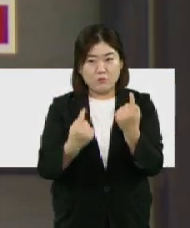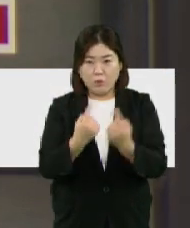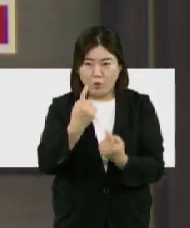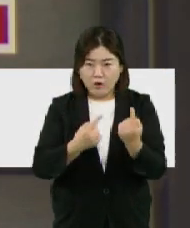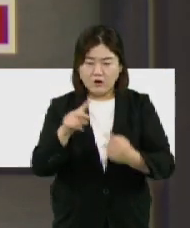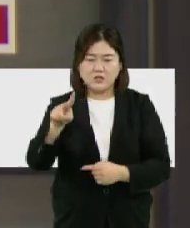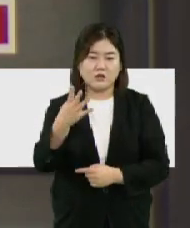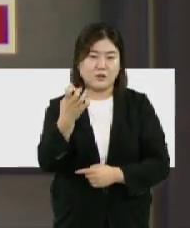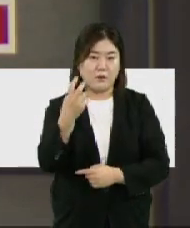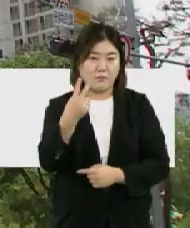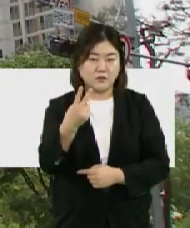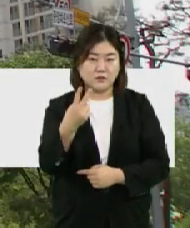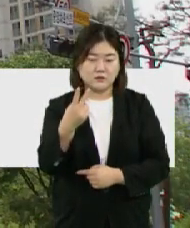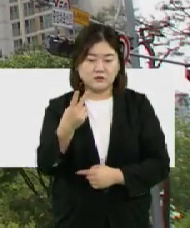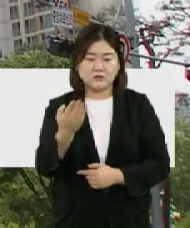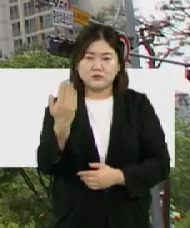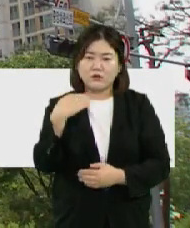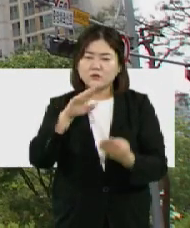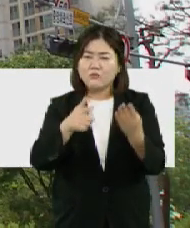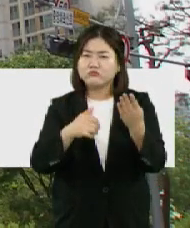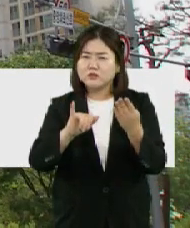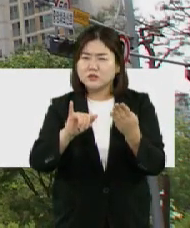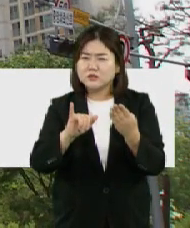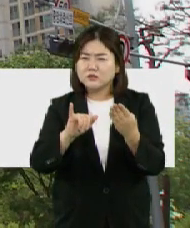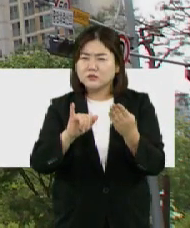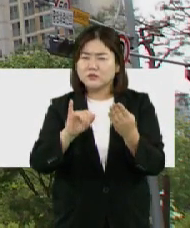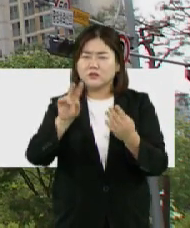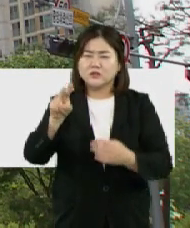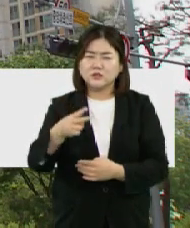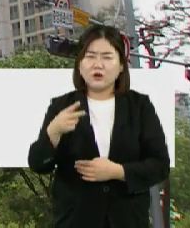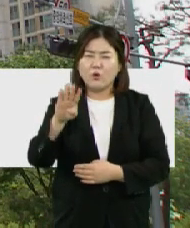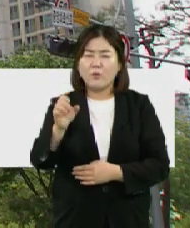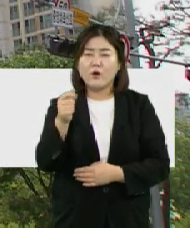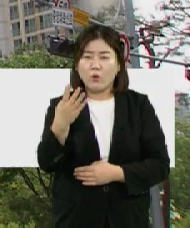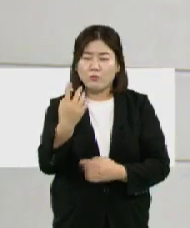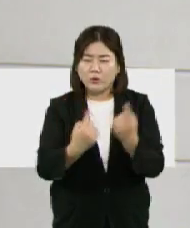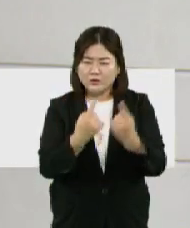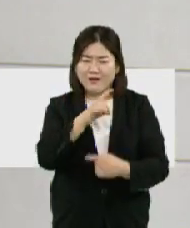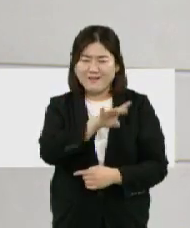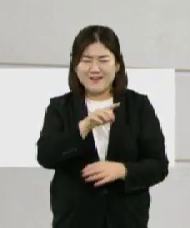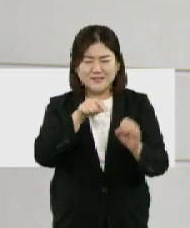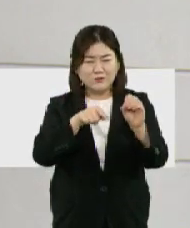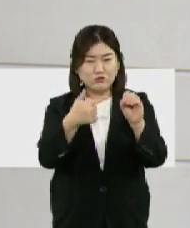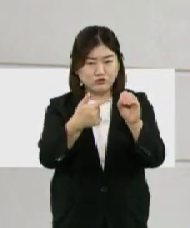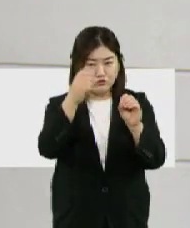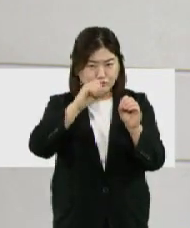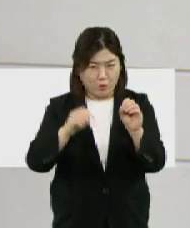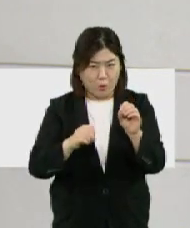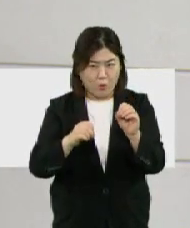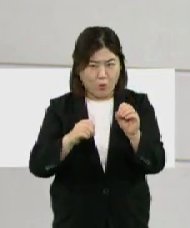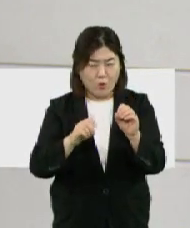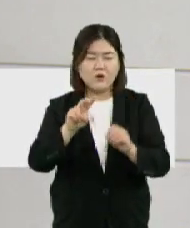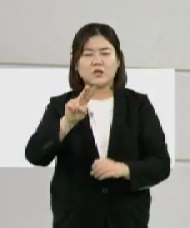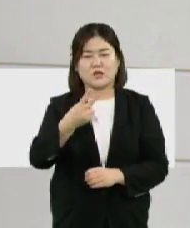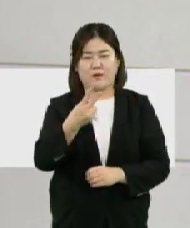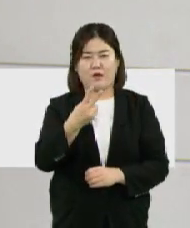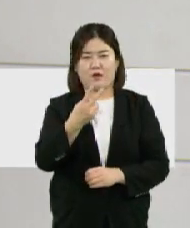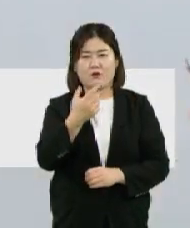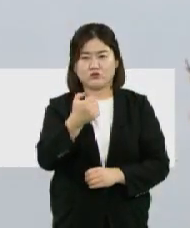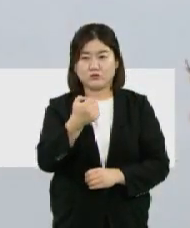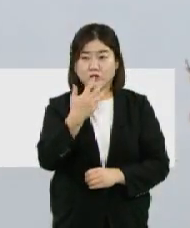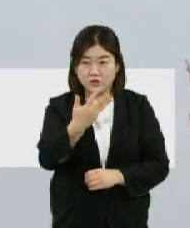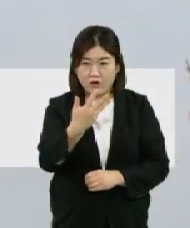2400만원 2건 지난해 자 분기 2500 68권 보다 각각 10.6% 인 이 백신